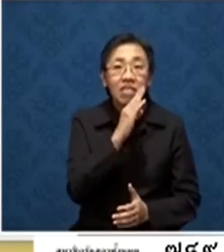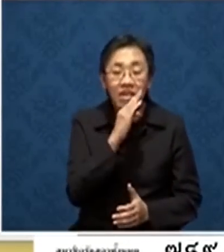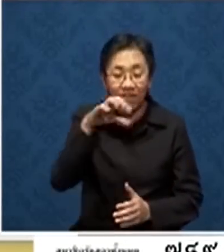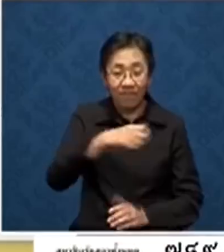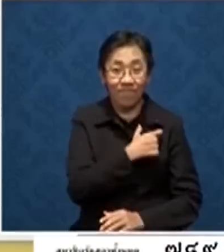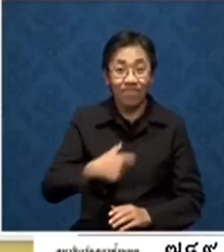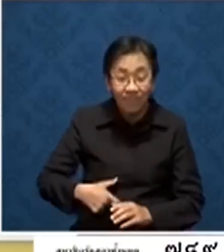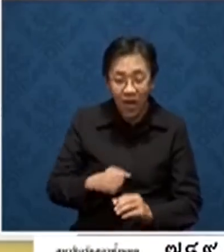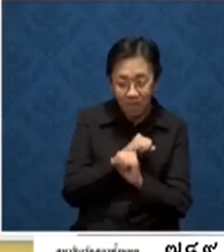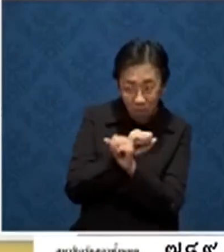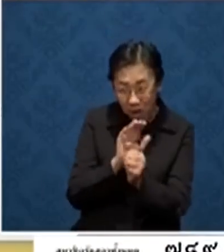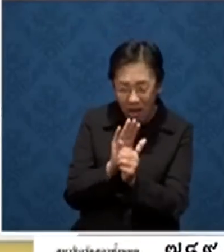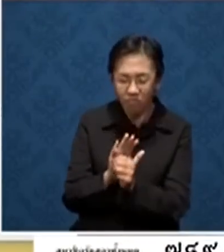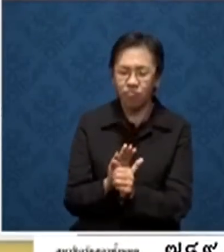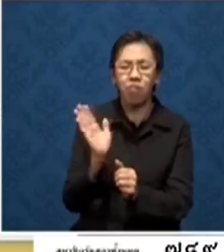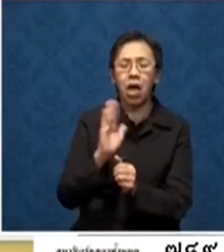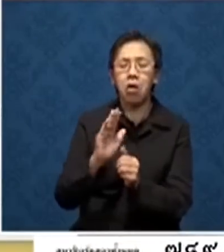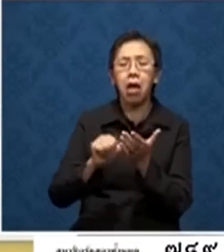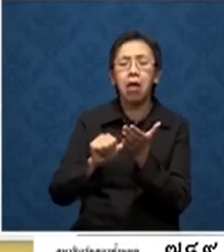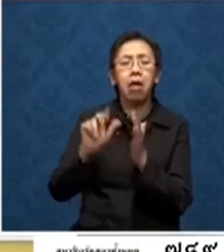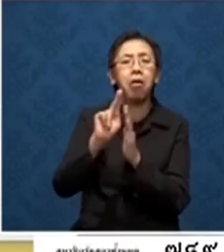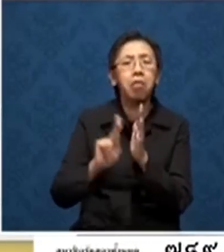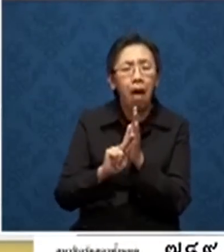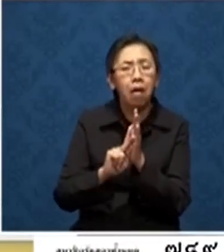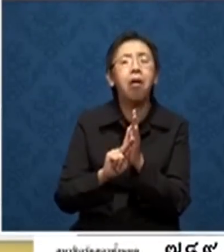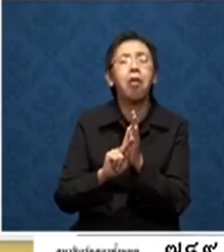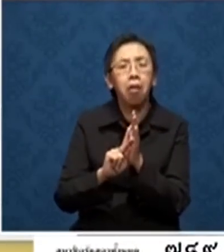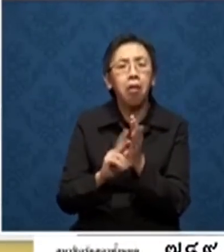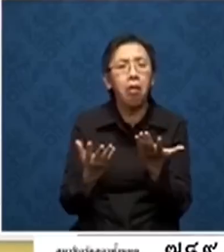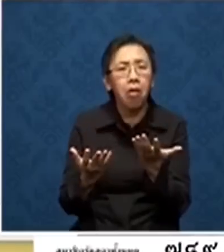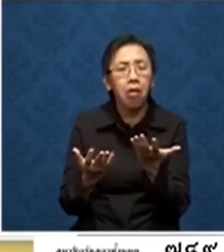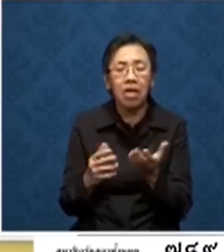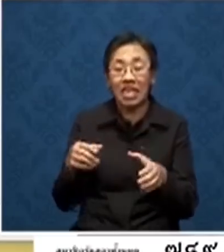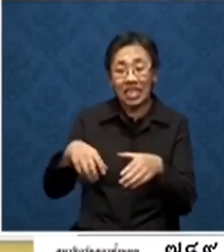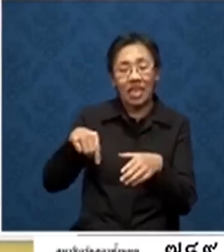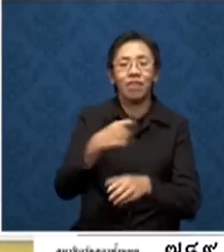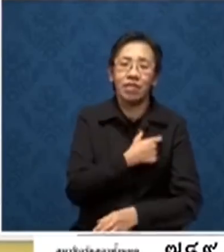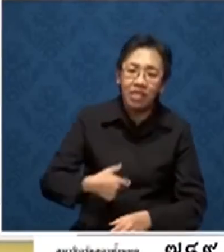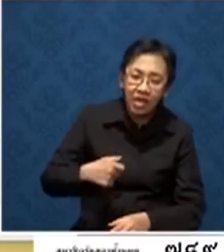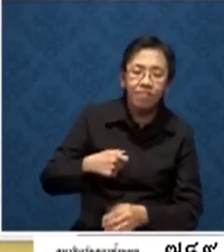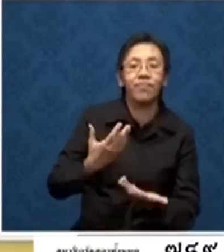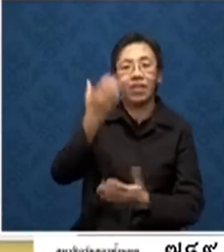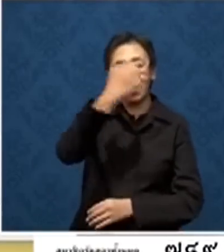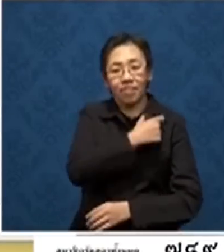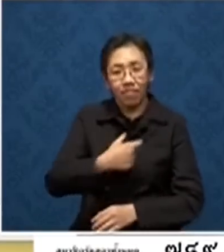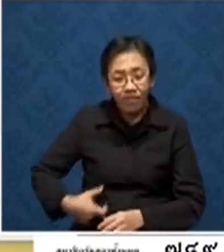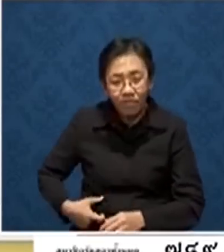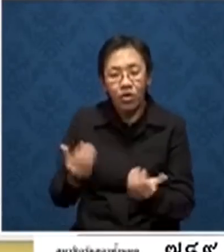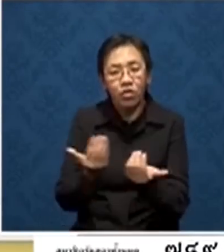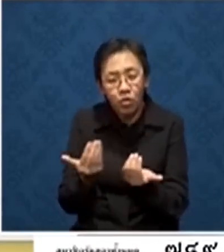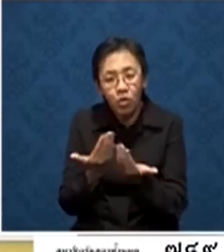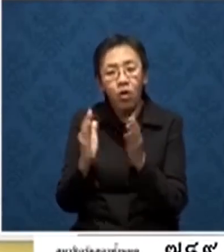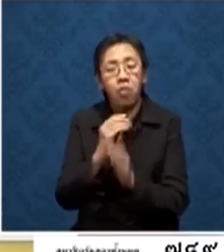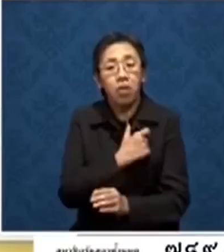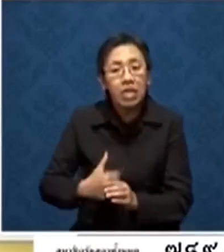ครองต่อสถาบันพระมหากษัตริย์และองค์รัชดาพระบรมราชินีผมเรียนว่า